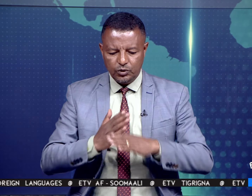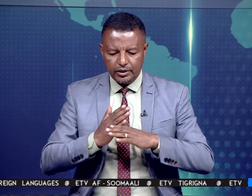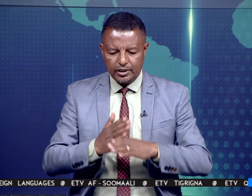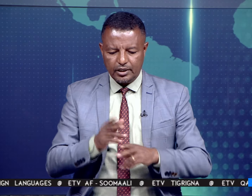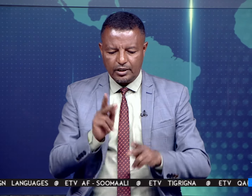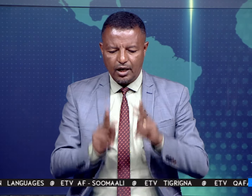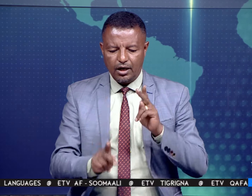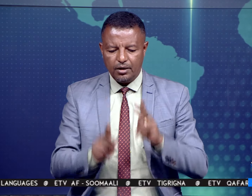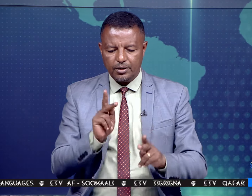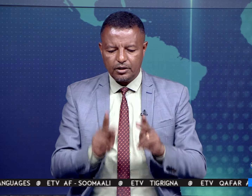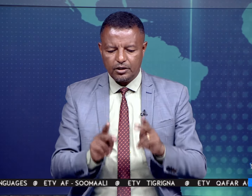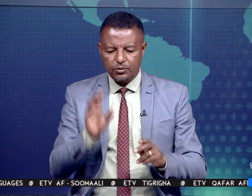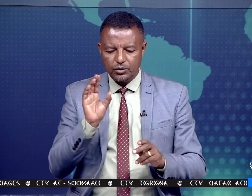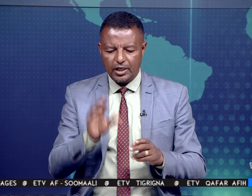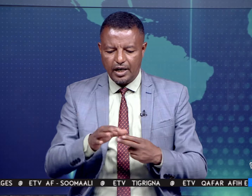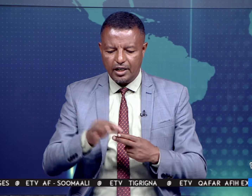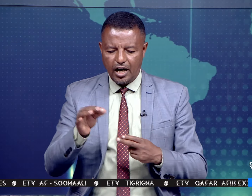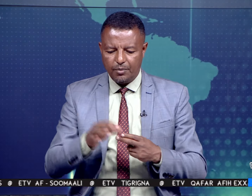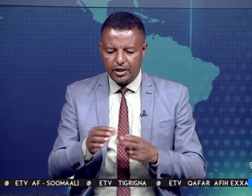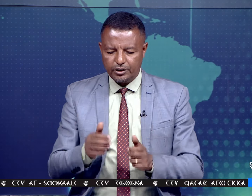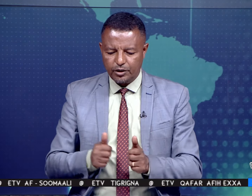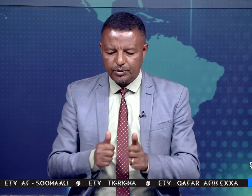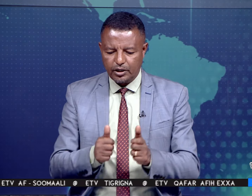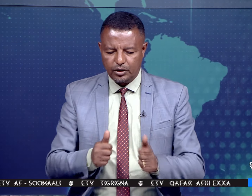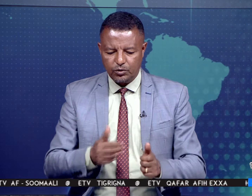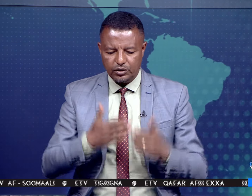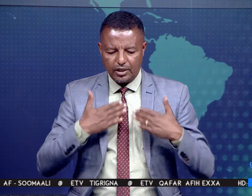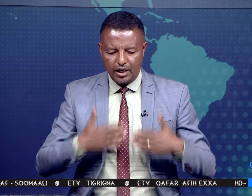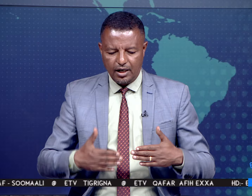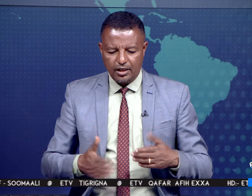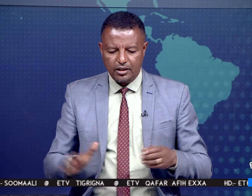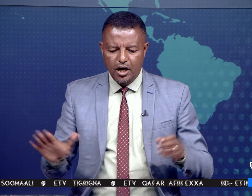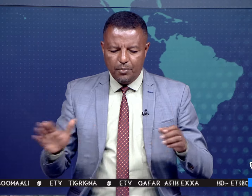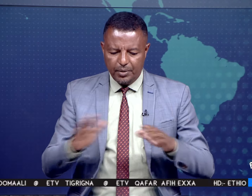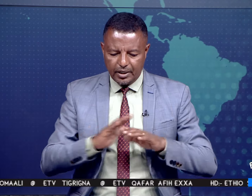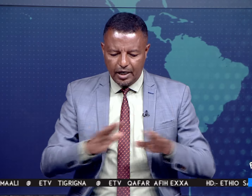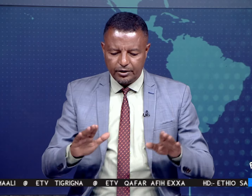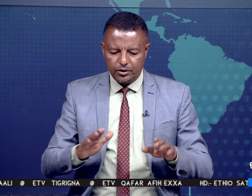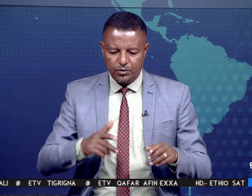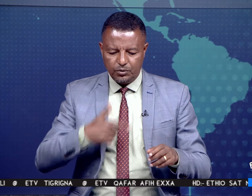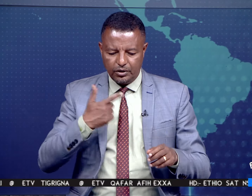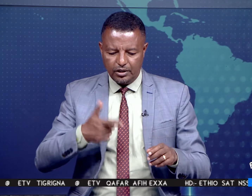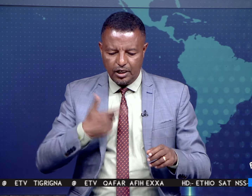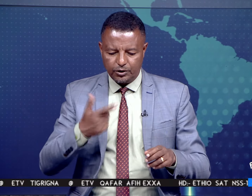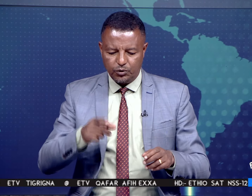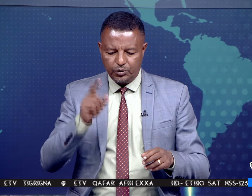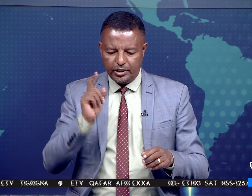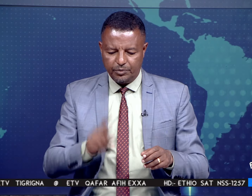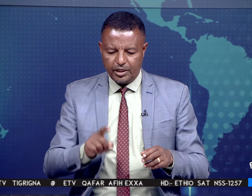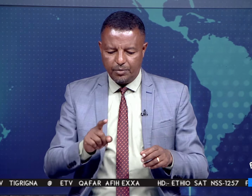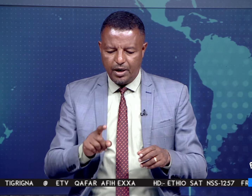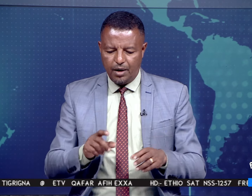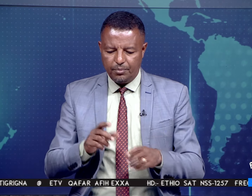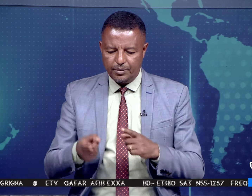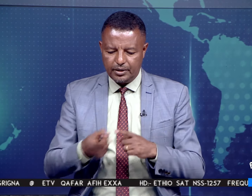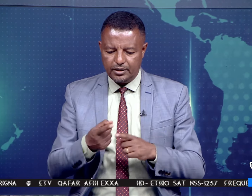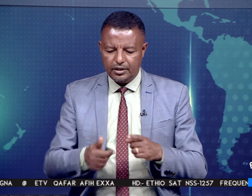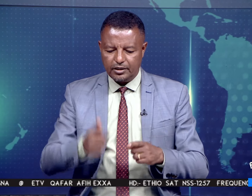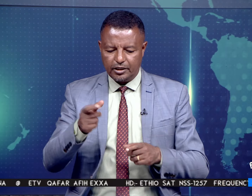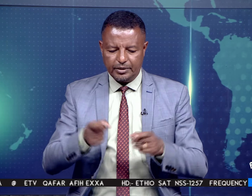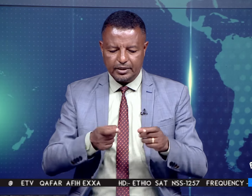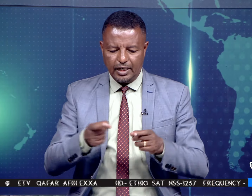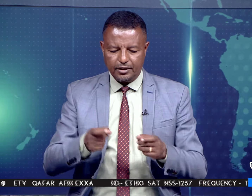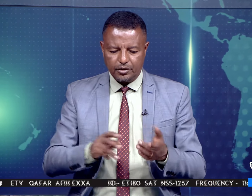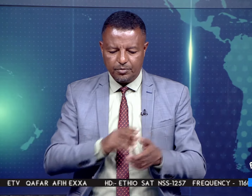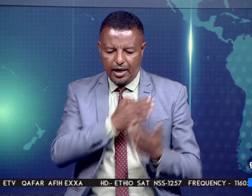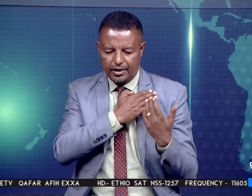ችግሩ እንዲከታ ህብረተሰቡ የኃይል አማራጭ የሚከተሉን አካላት በቃቸው ሊላቸው እንደሚገባ በምክትል